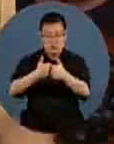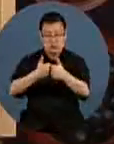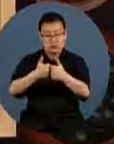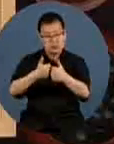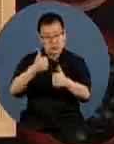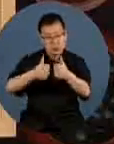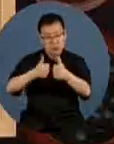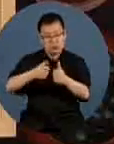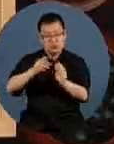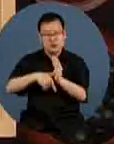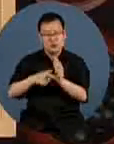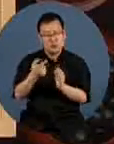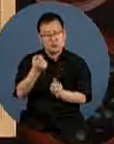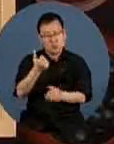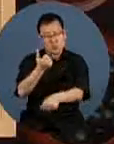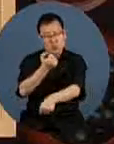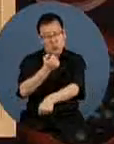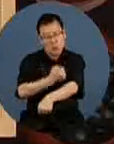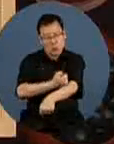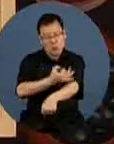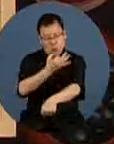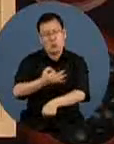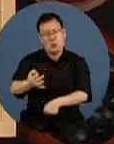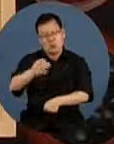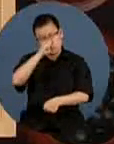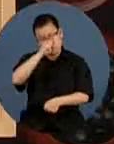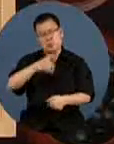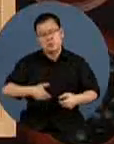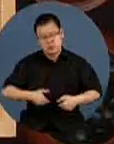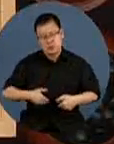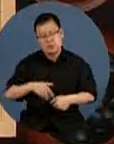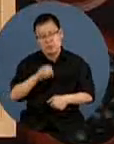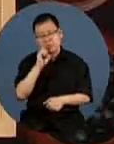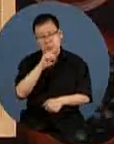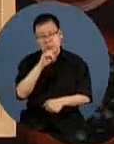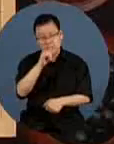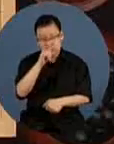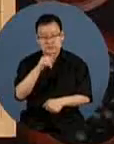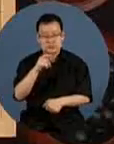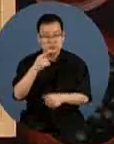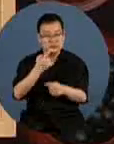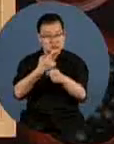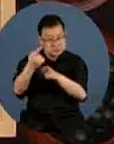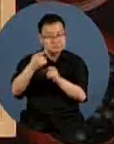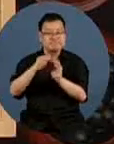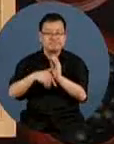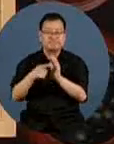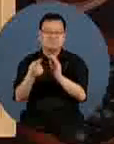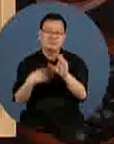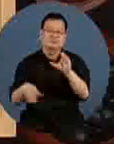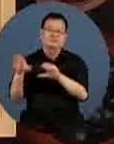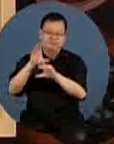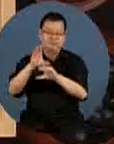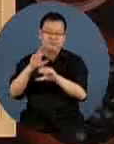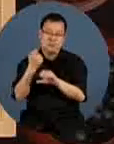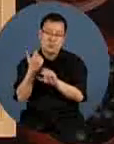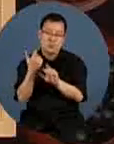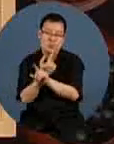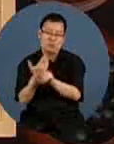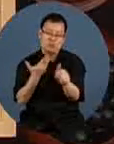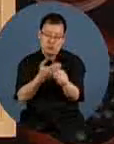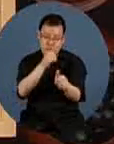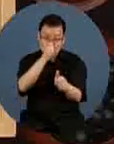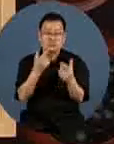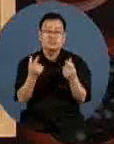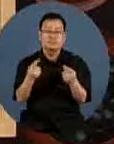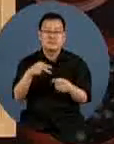조금의 그렇습니다. 대국료가 있어야 된다는 얘기가 있었죠. 아마 내년에는 조금 보완이 되지 않을까 싶습니다. 네. 신여부로